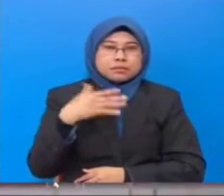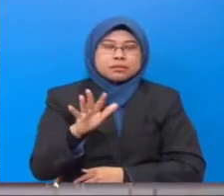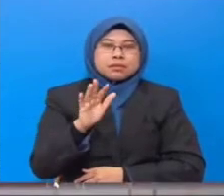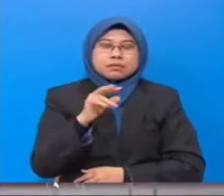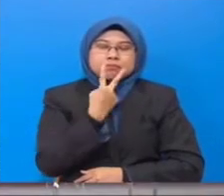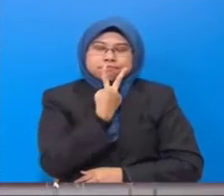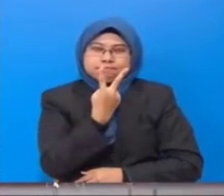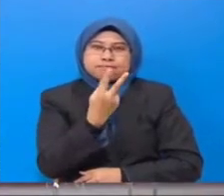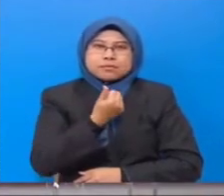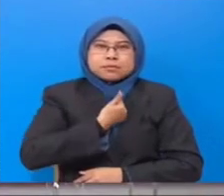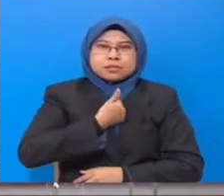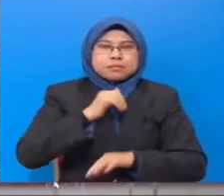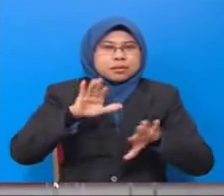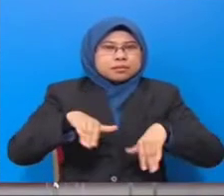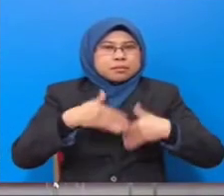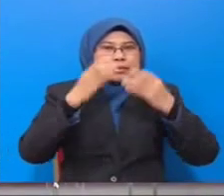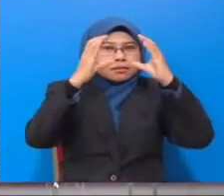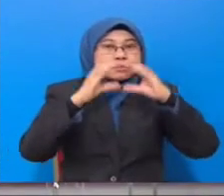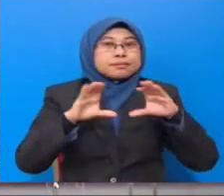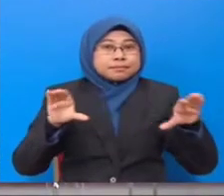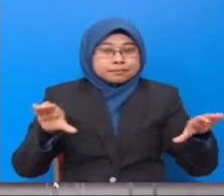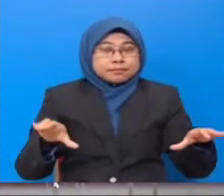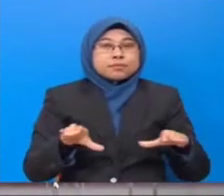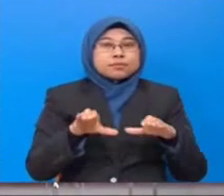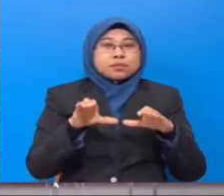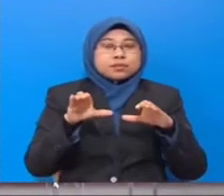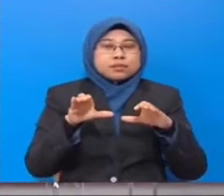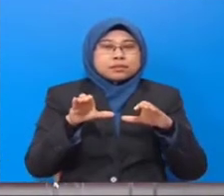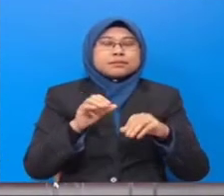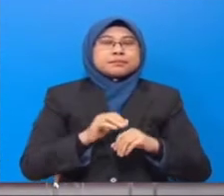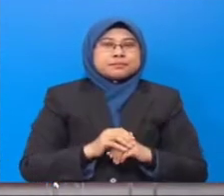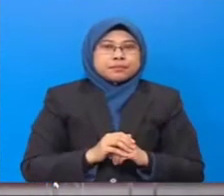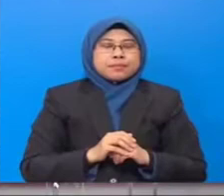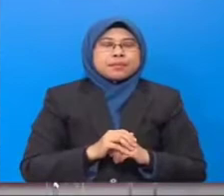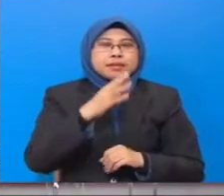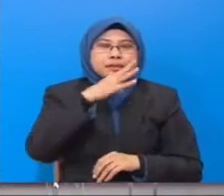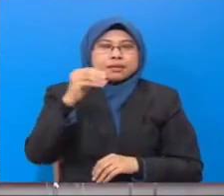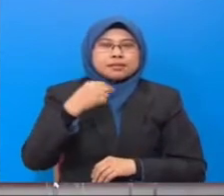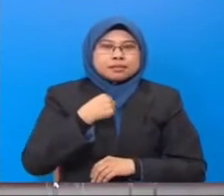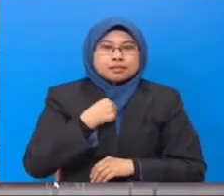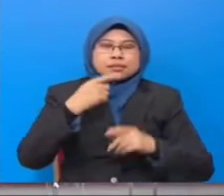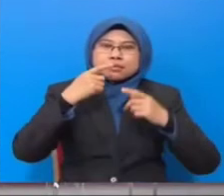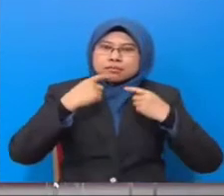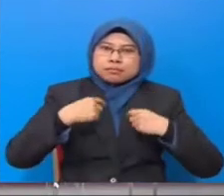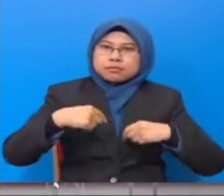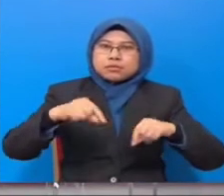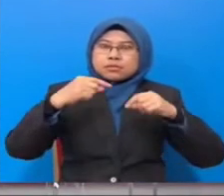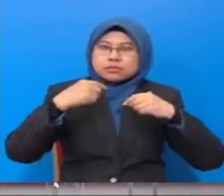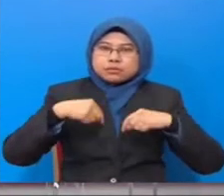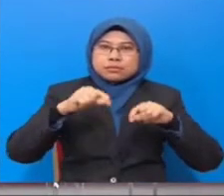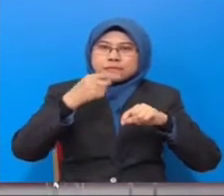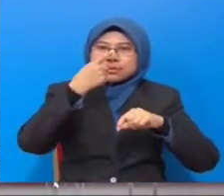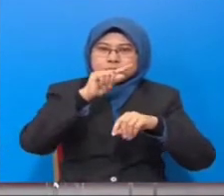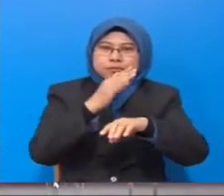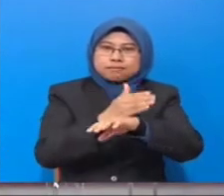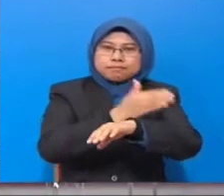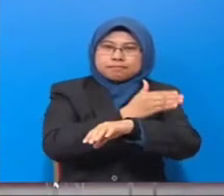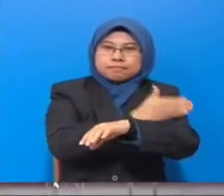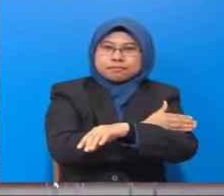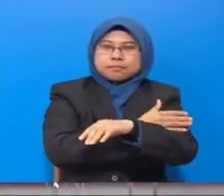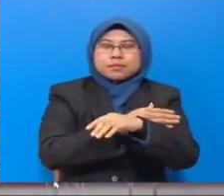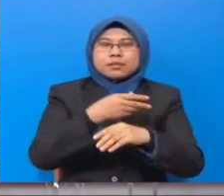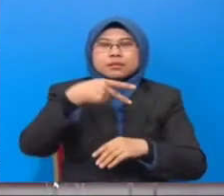melihat sendiri bagaimana yang pelaksanaannya dan walau macam mana pun kita akan cube menambah Hai ikan lagi